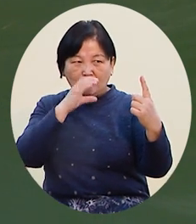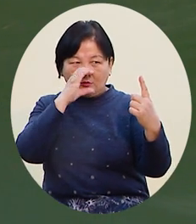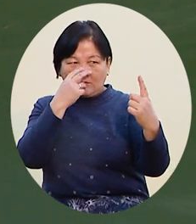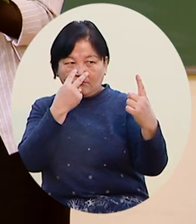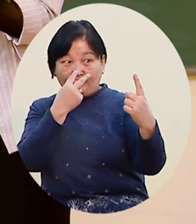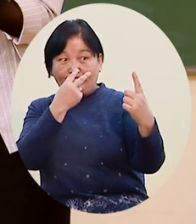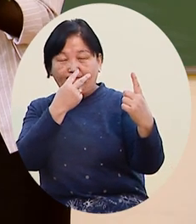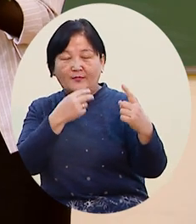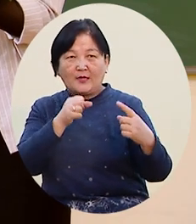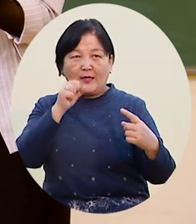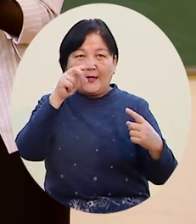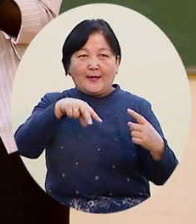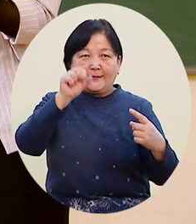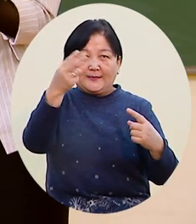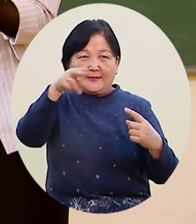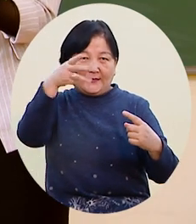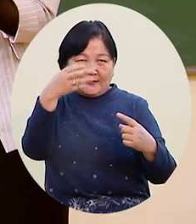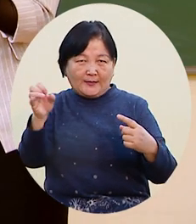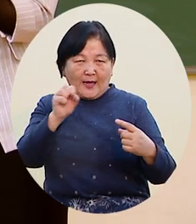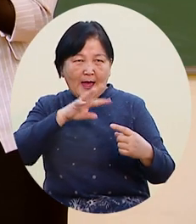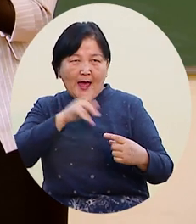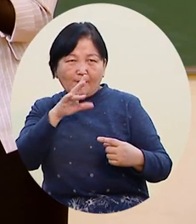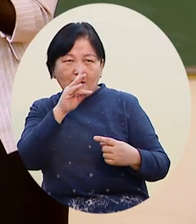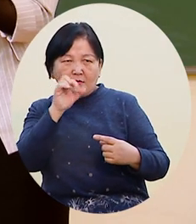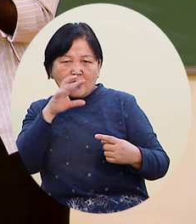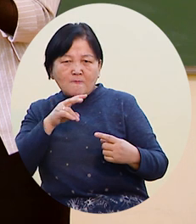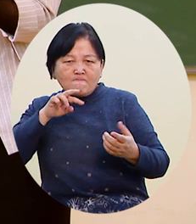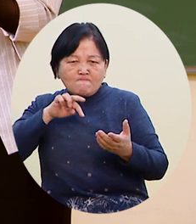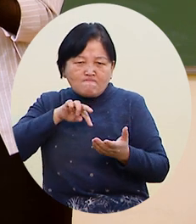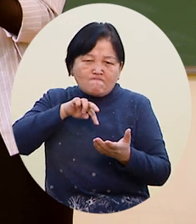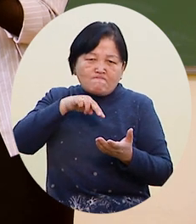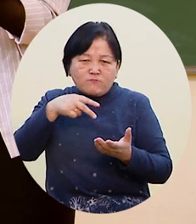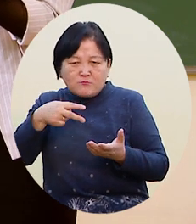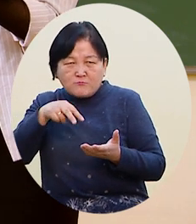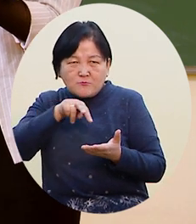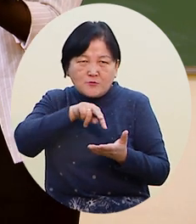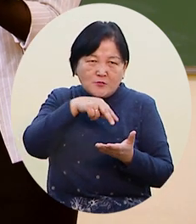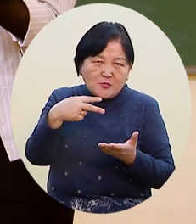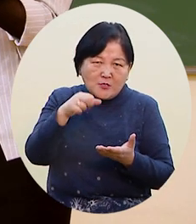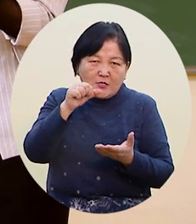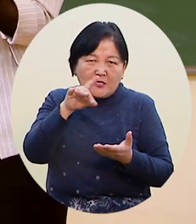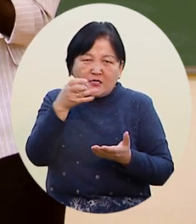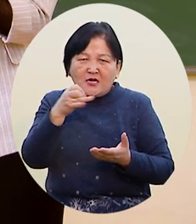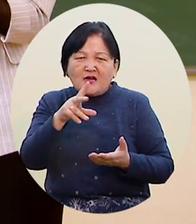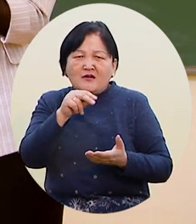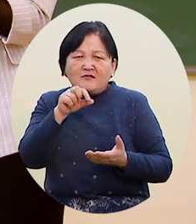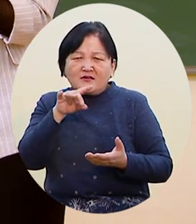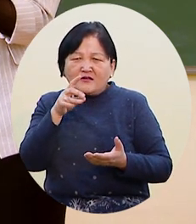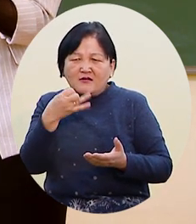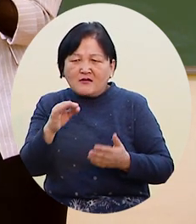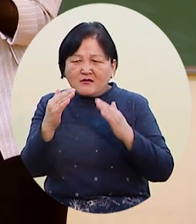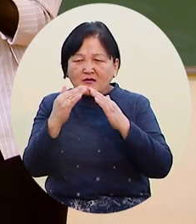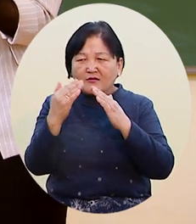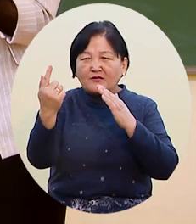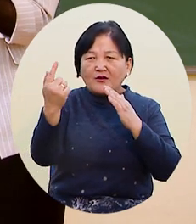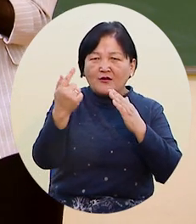баахан алагдай амд нам там цаан алхаж ядан гуйвсаар арай чараа эргэтэн. Сүргийн тэргүн